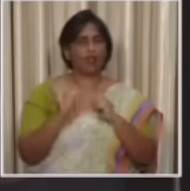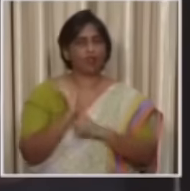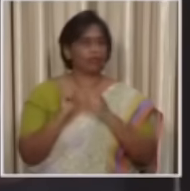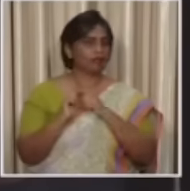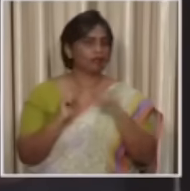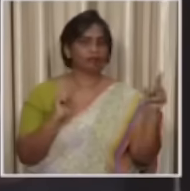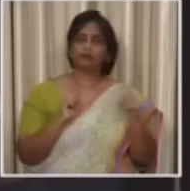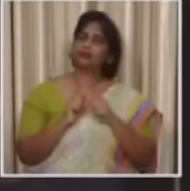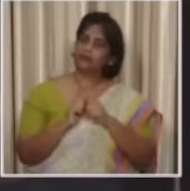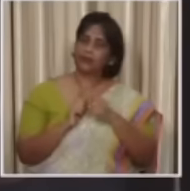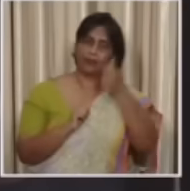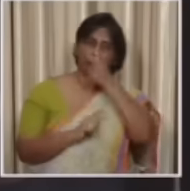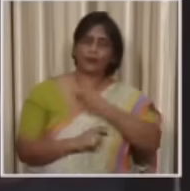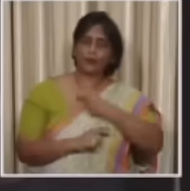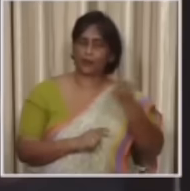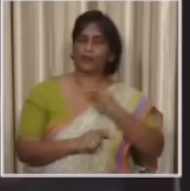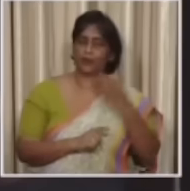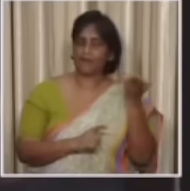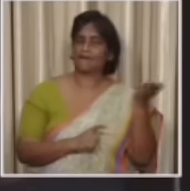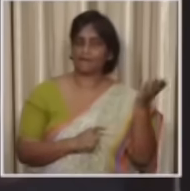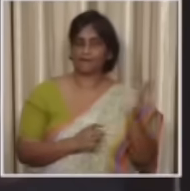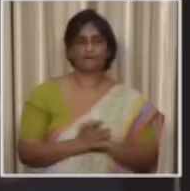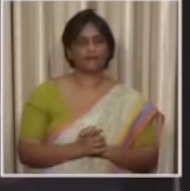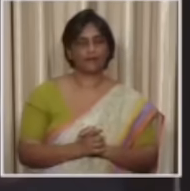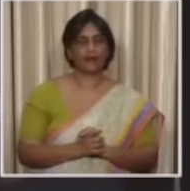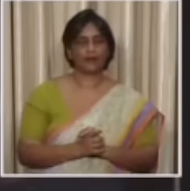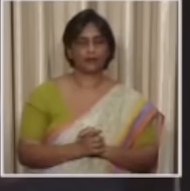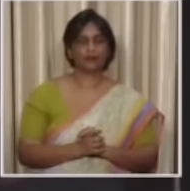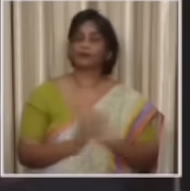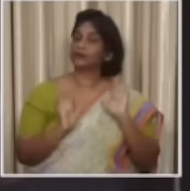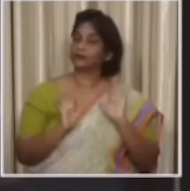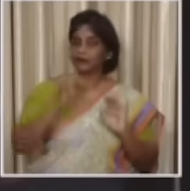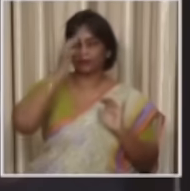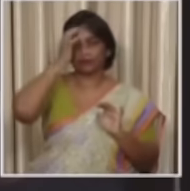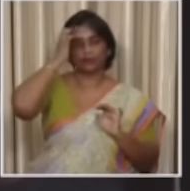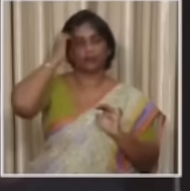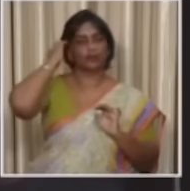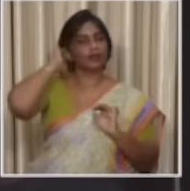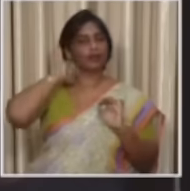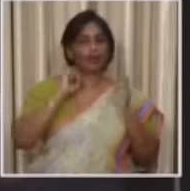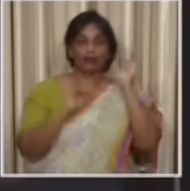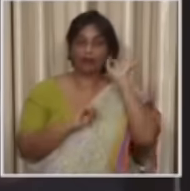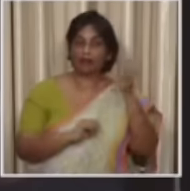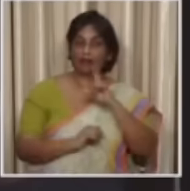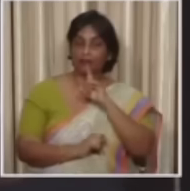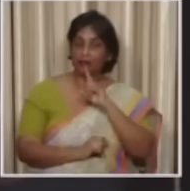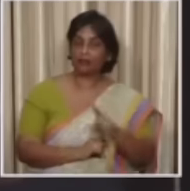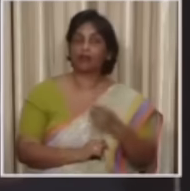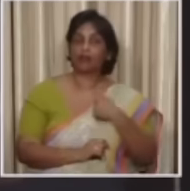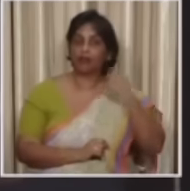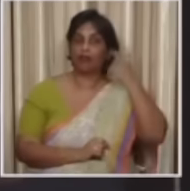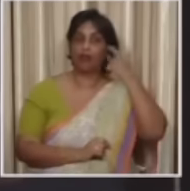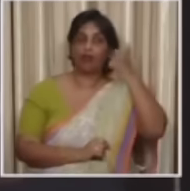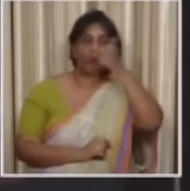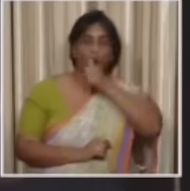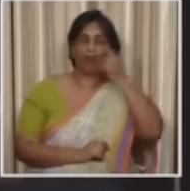යනකන් ඔය මාළ කඩපු හොරු හිටියා නමුත් රත්තරන් කිව්වම අපිට මතක් එන්නේ